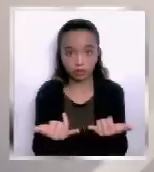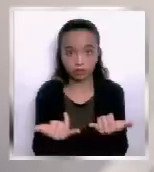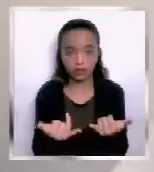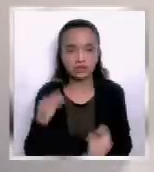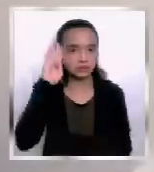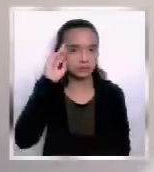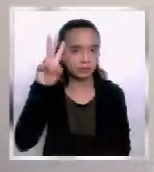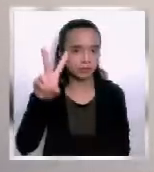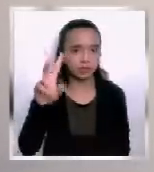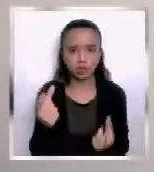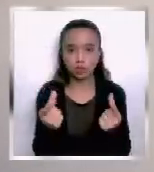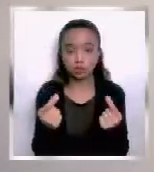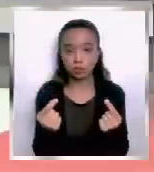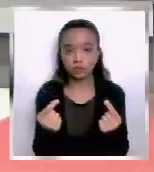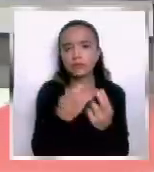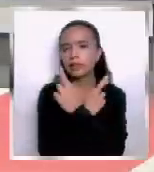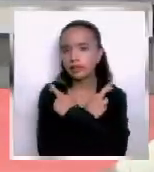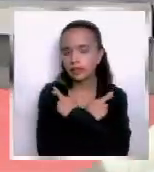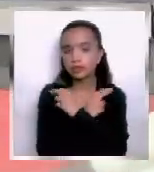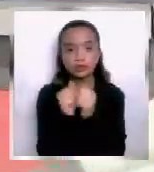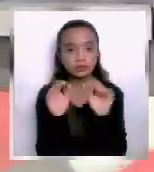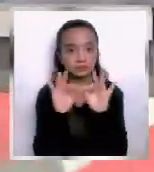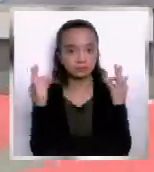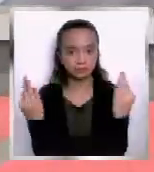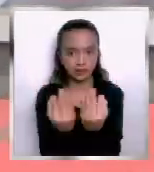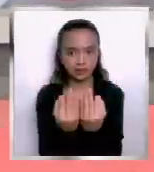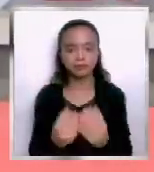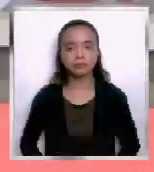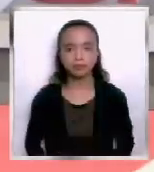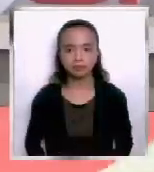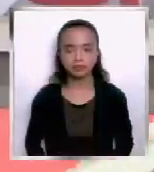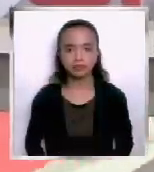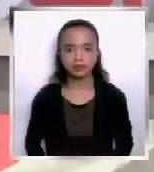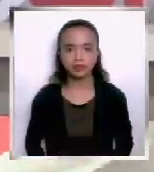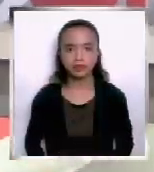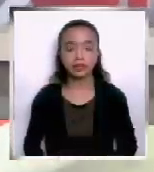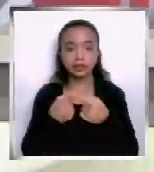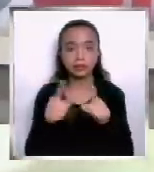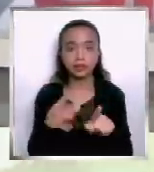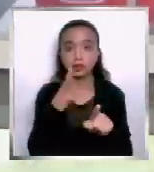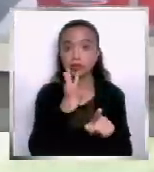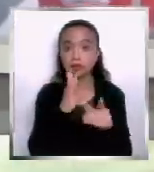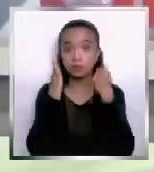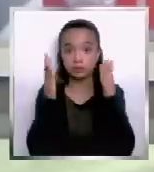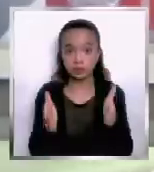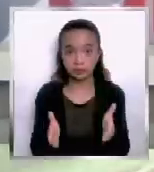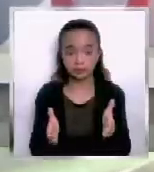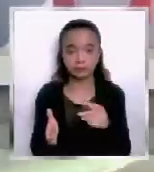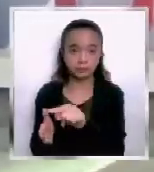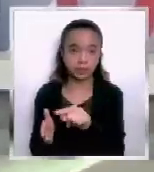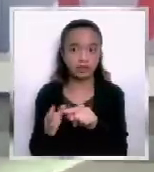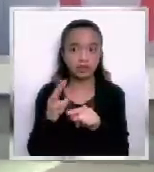para magpahinga kasama ang kanyang pamilya. Binweltahan naman ang kanyang tagapagsalita ang mga Pilipino roon na napaulat na